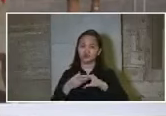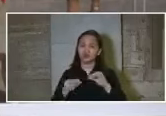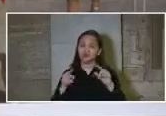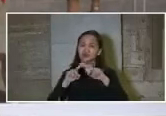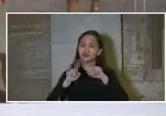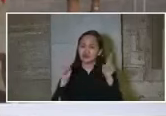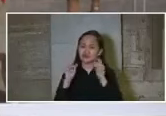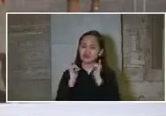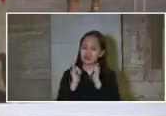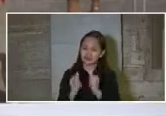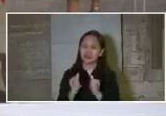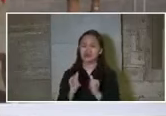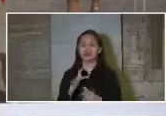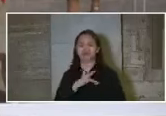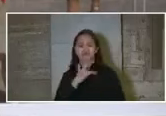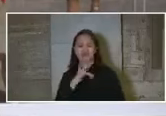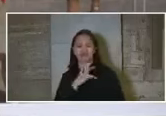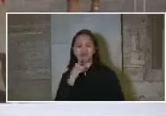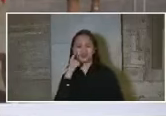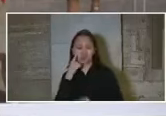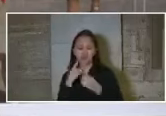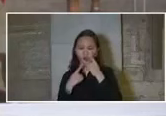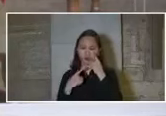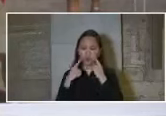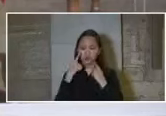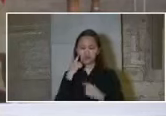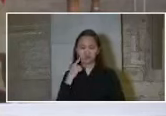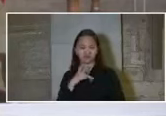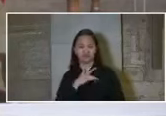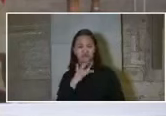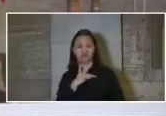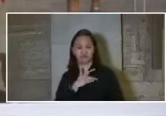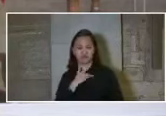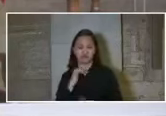yung nakakaiyak na eksena, may iyak pa rin tayo.